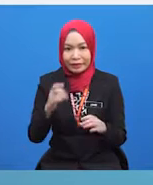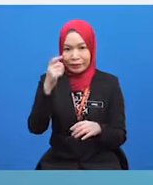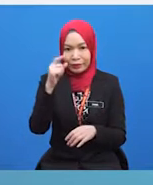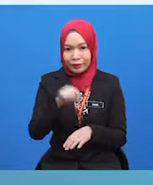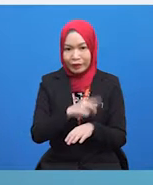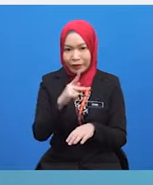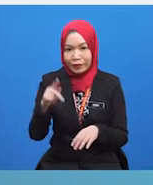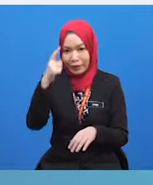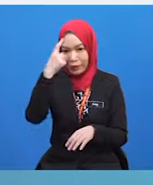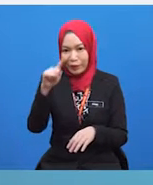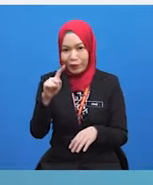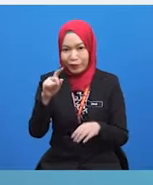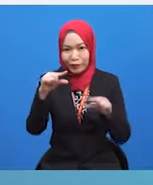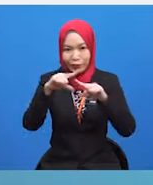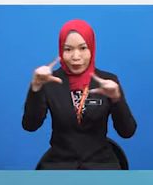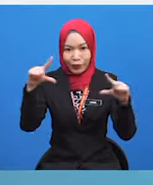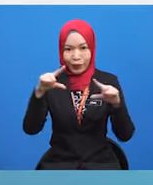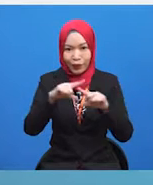imej?